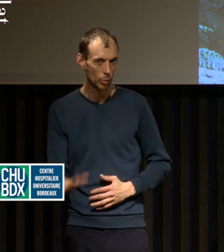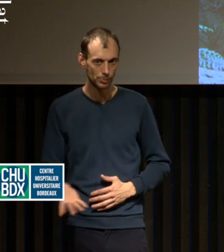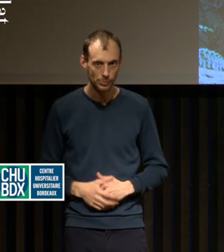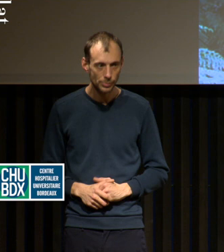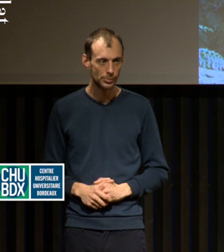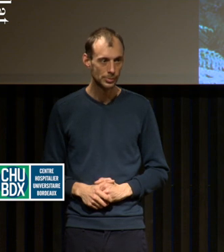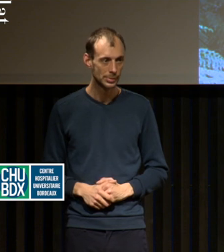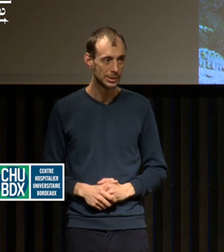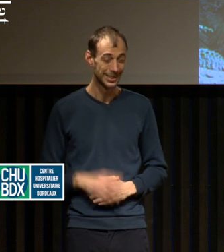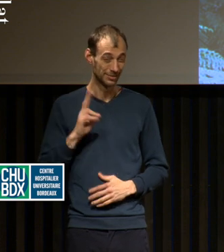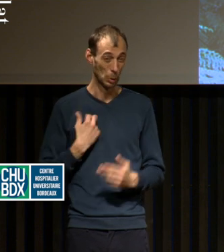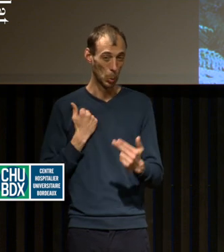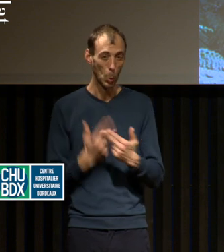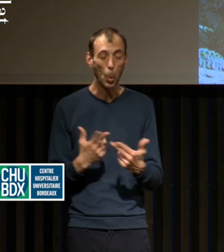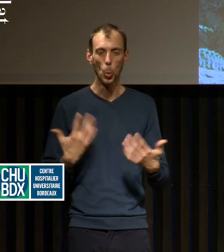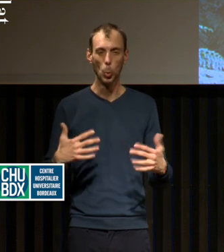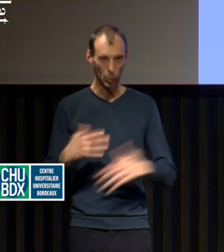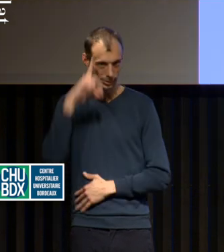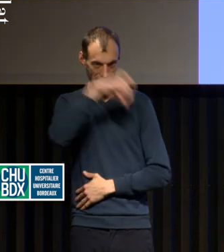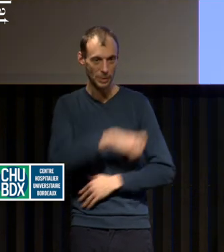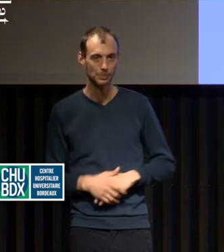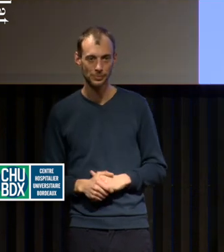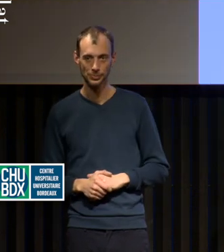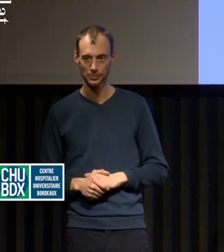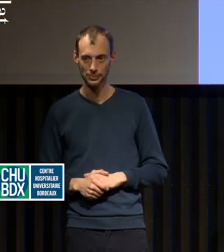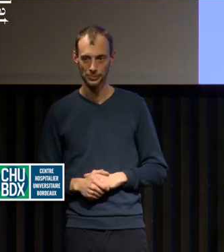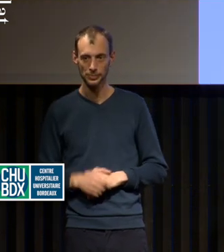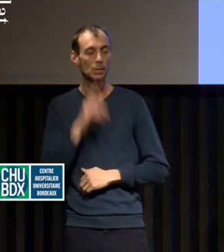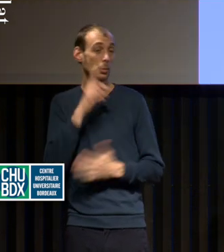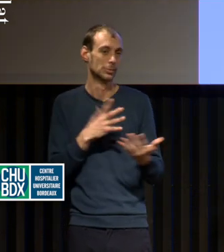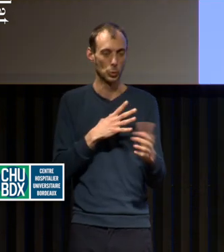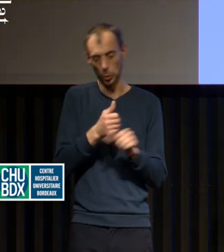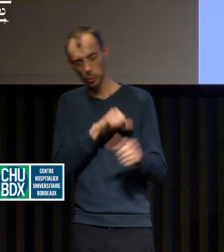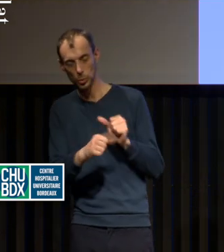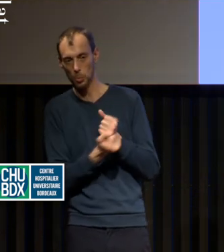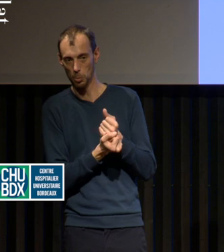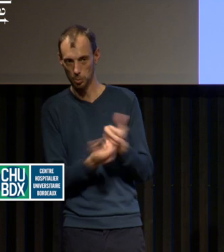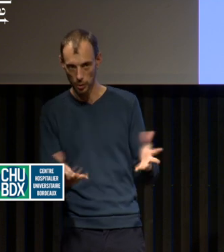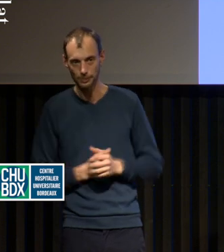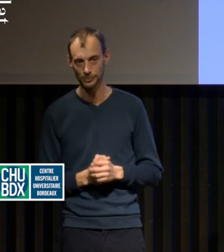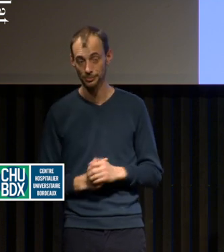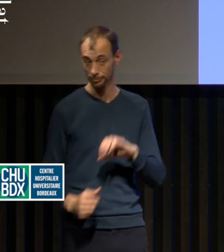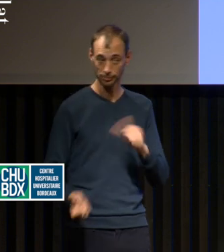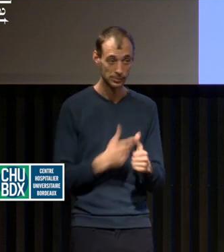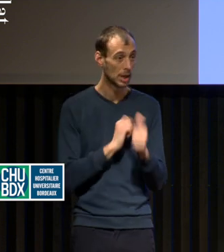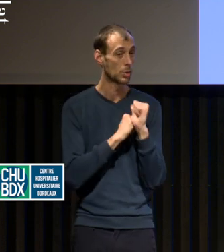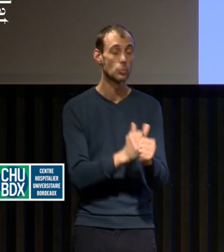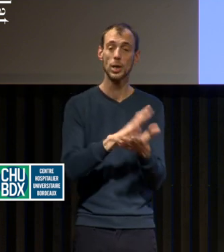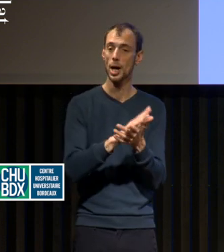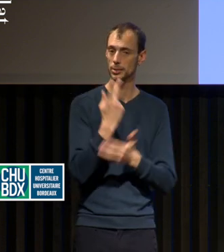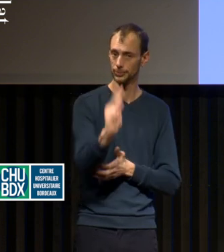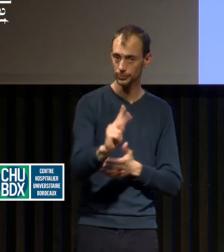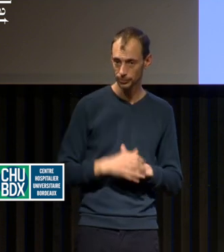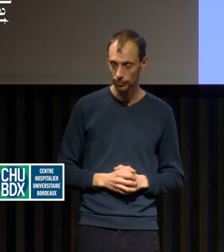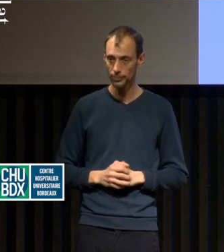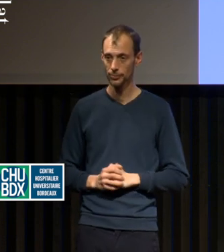La réponse est très difficile. Cette réponse, elle dépend d'un certain nombre de choses. Premièrement, elle va dépendre beaucoup de votre âge. Parce que le